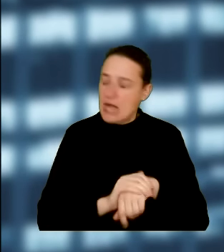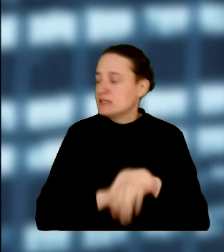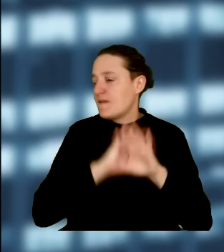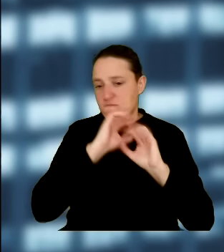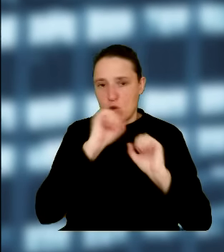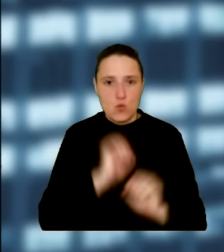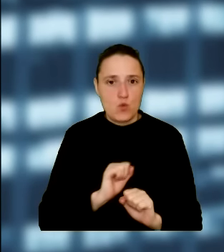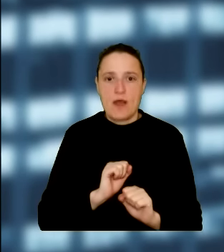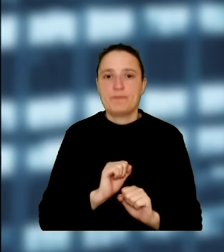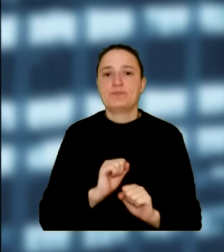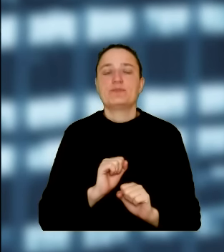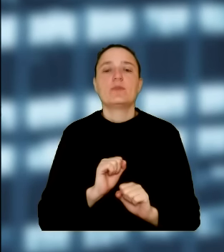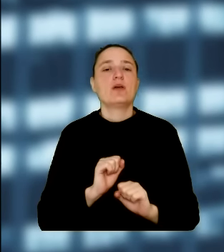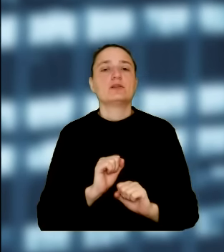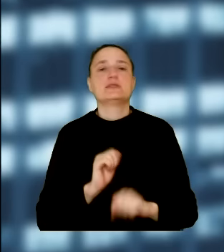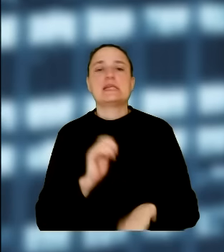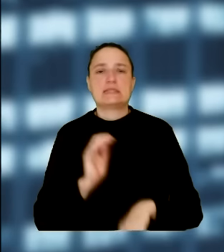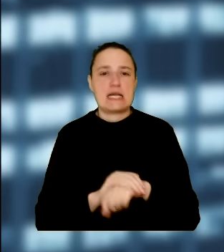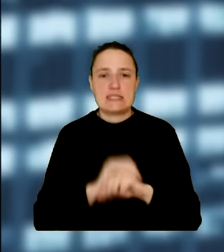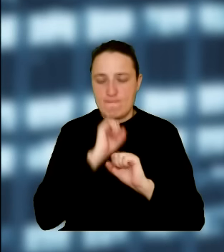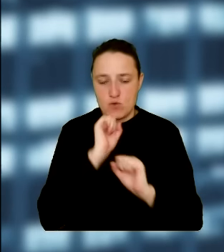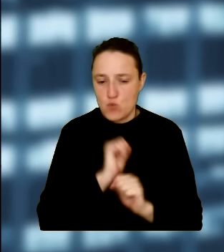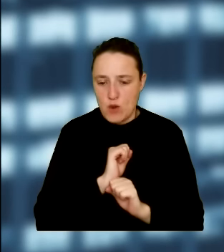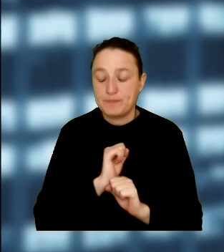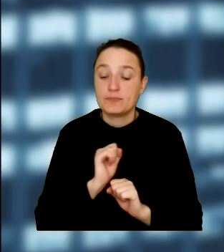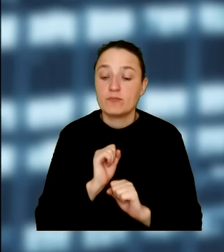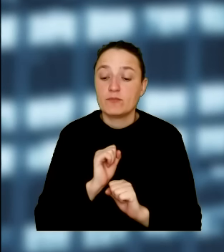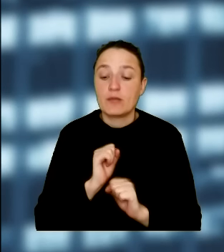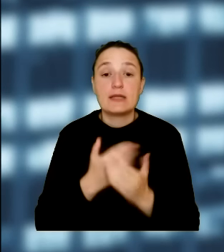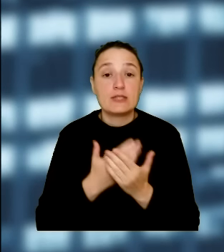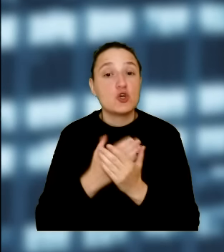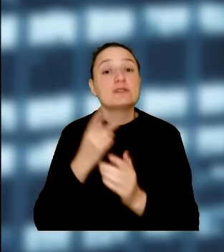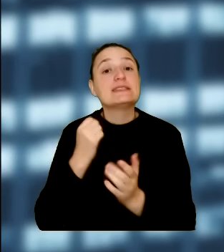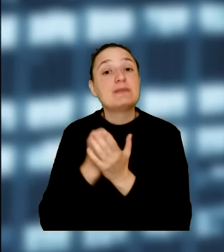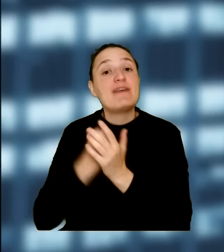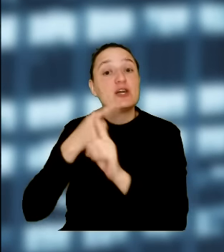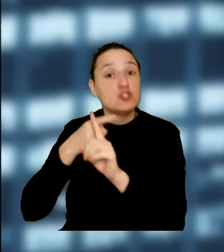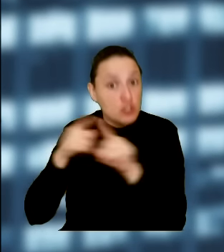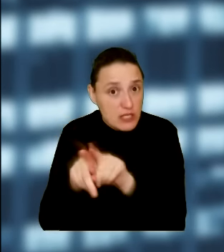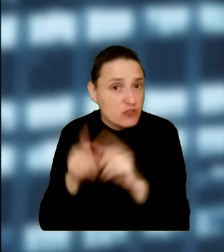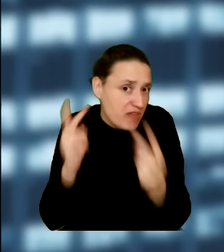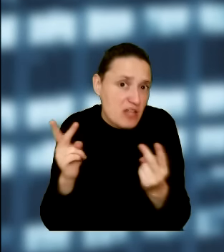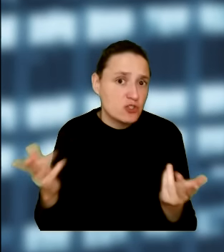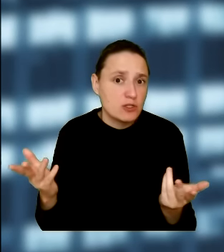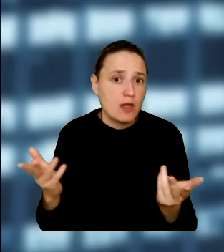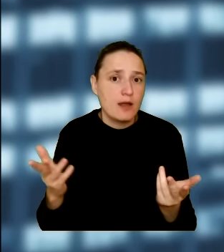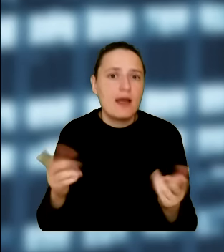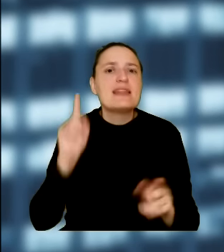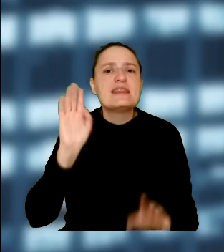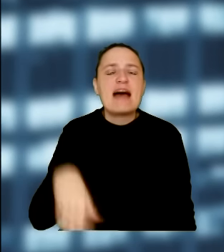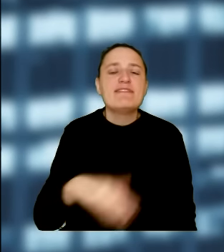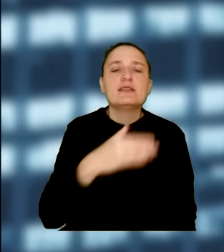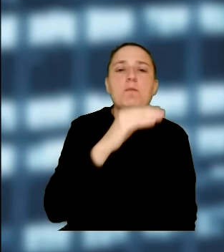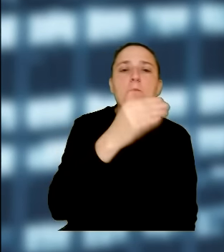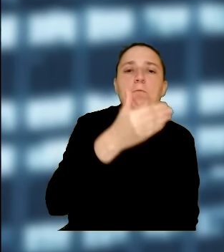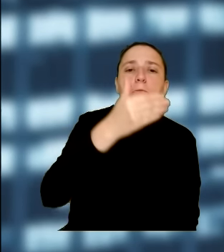końca poczynając, to jest tak, że z tymi krzyżami, to też jest ważne, to też jest ważne, to nawet Elon Musk zwrócił na to